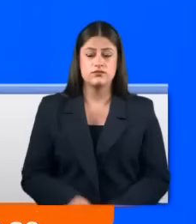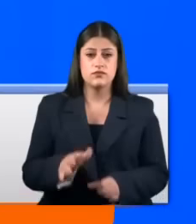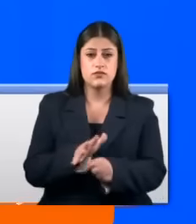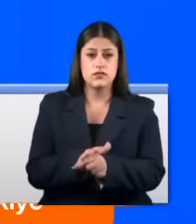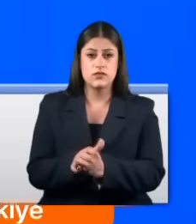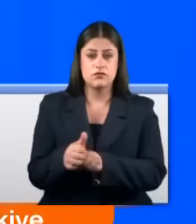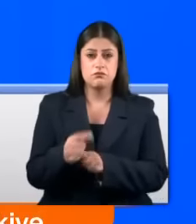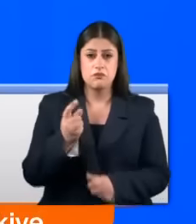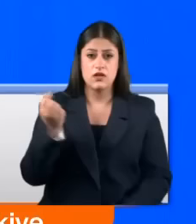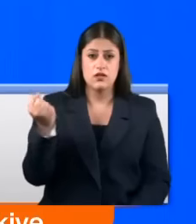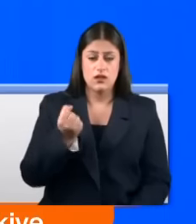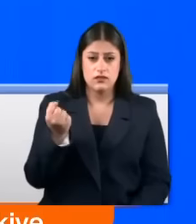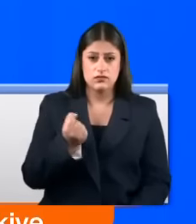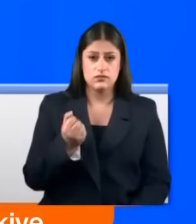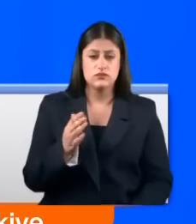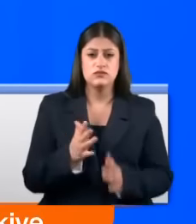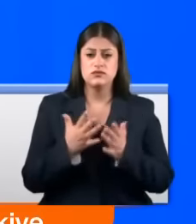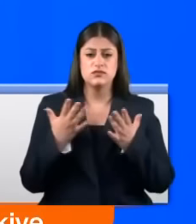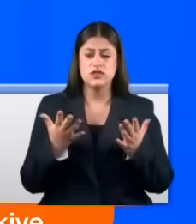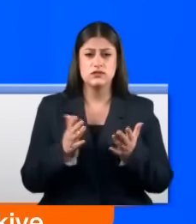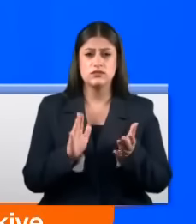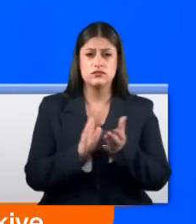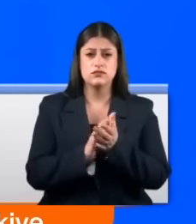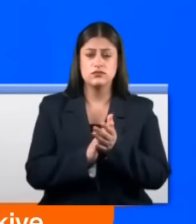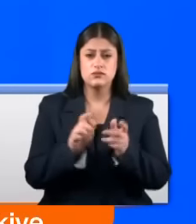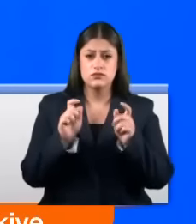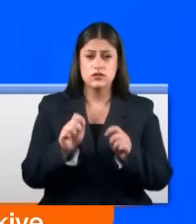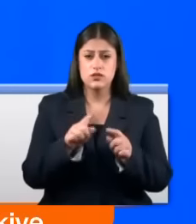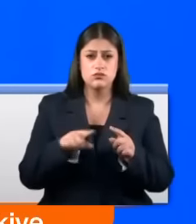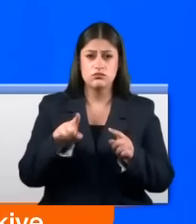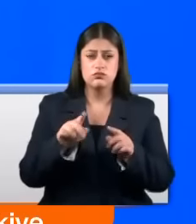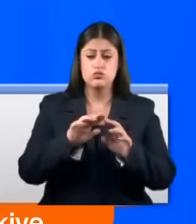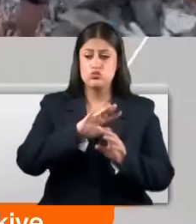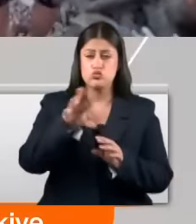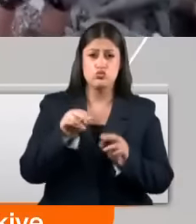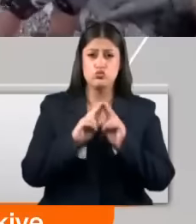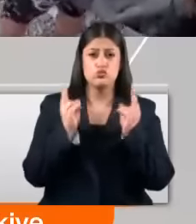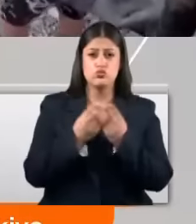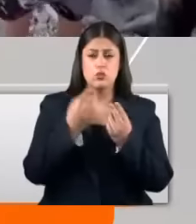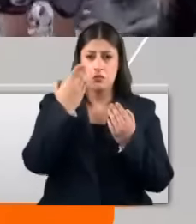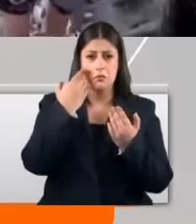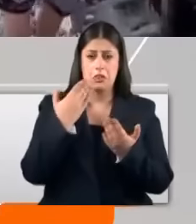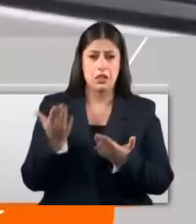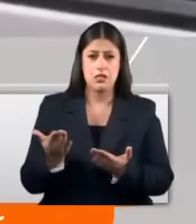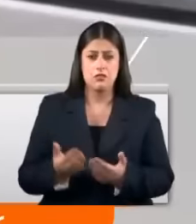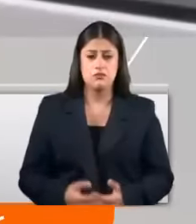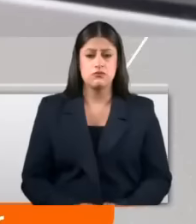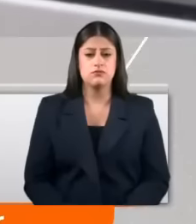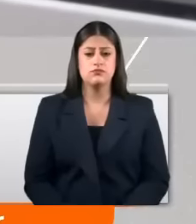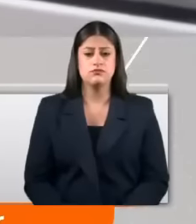soykırımcı bir katilin nasıl alkışlandığını tüm dünya izledi.